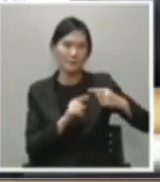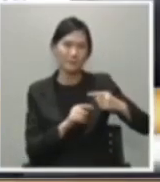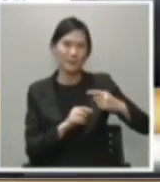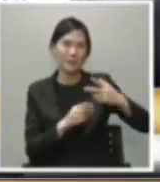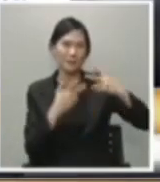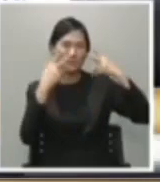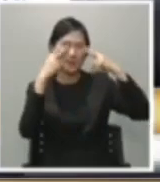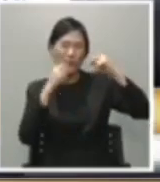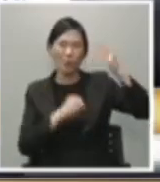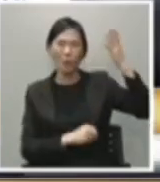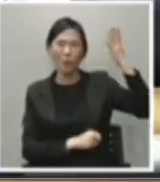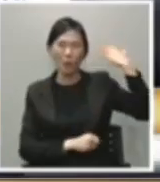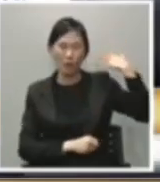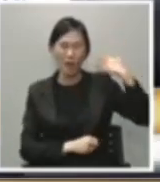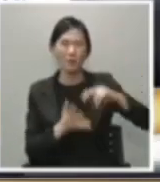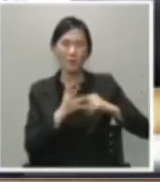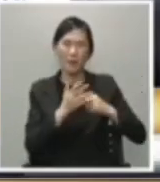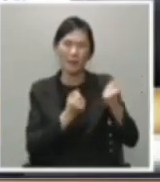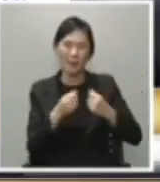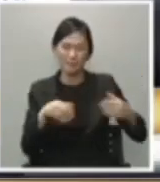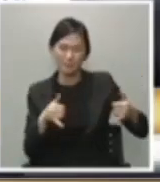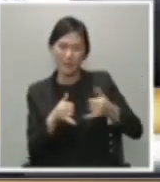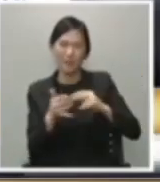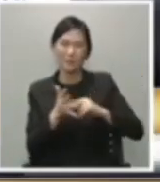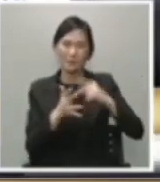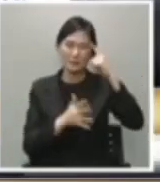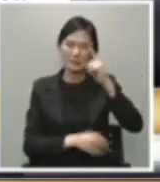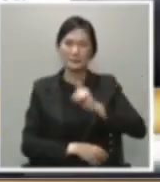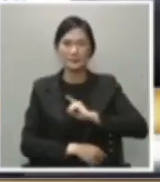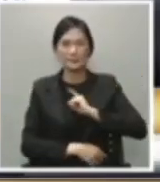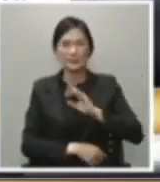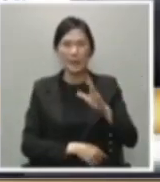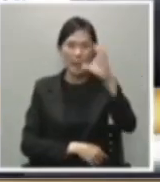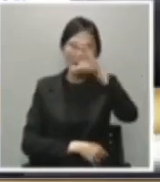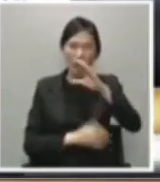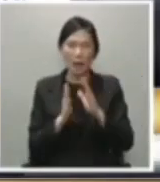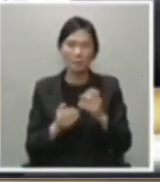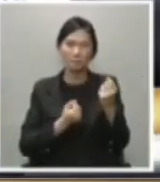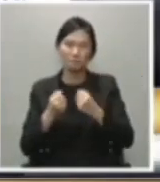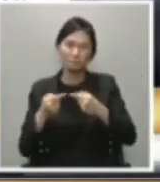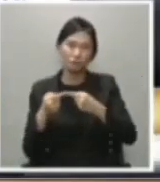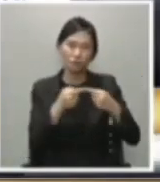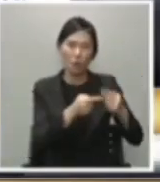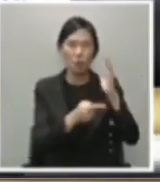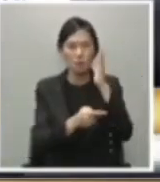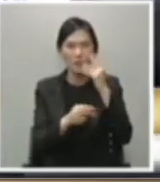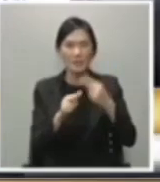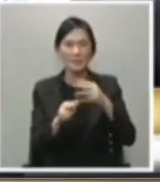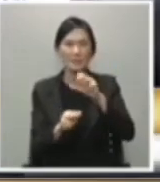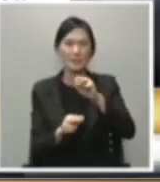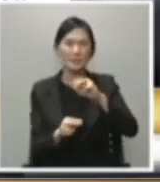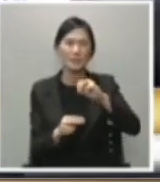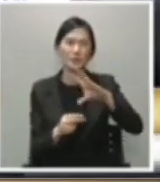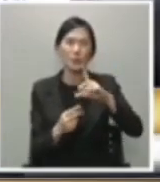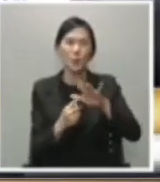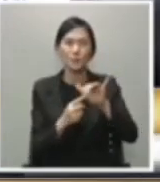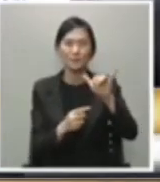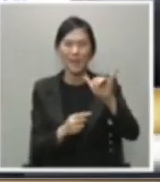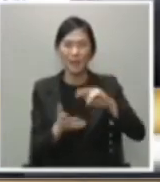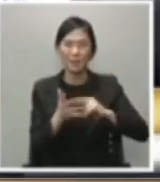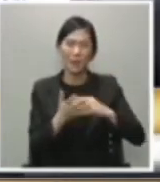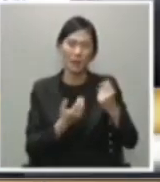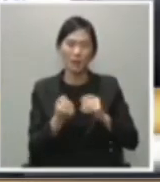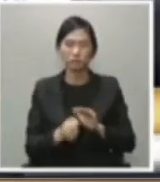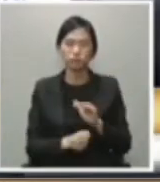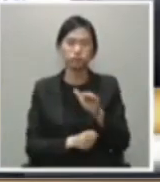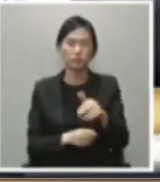ตำรวจจับอีกท่านกันเพราะผัดก๋วยเตี๋ยวครับหาคนขับต่อไม่ได้ได้ท่านสมชายวงสวัสดิ์มาขับครับขับไปได้ไม่ไกลน้ำมันหม